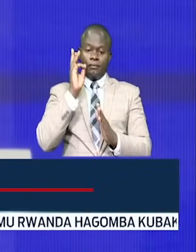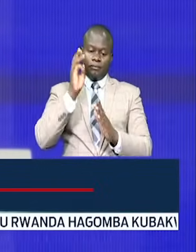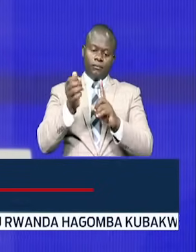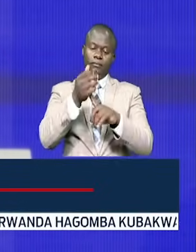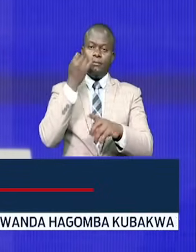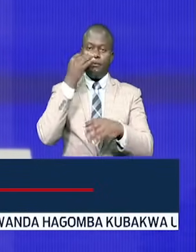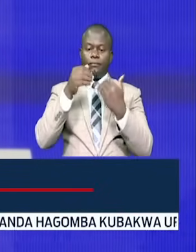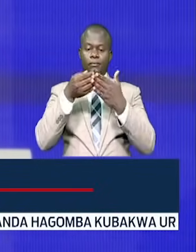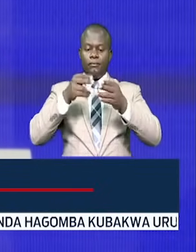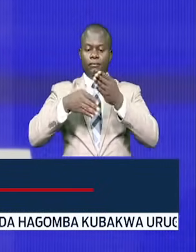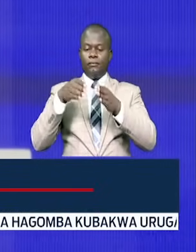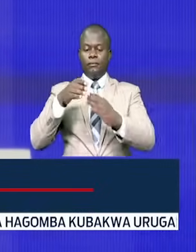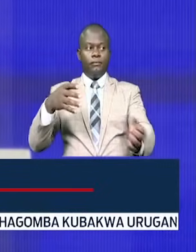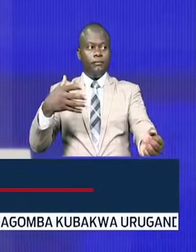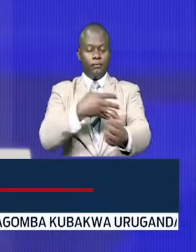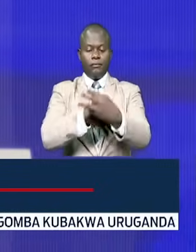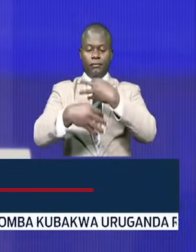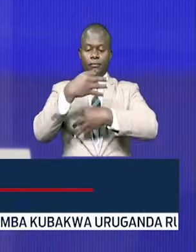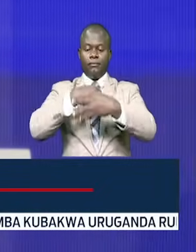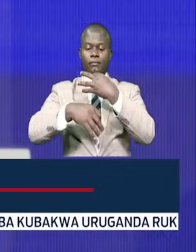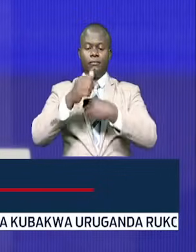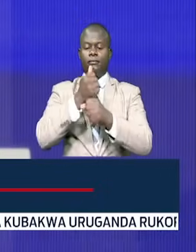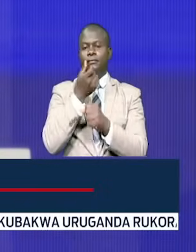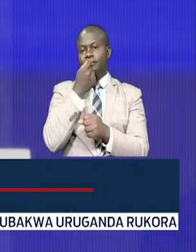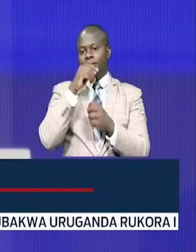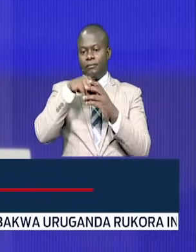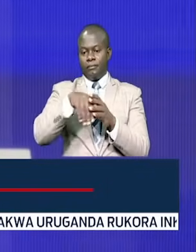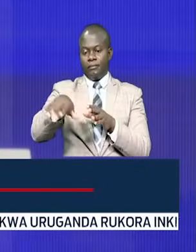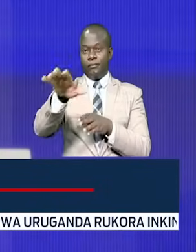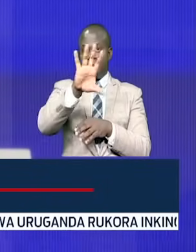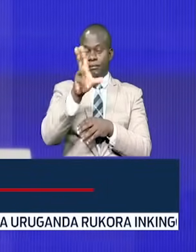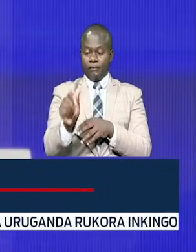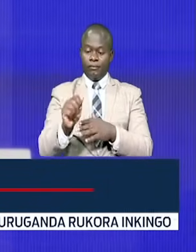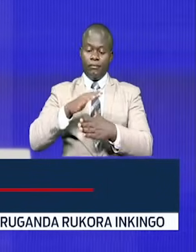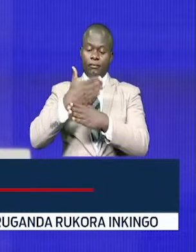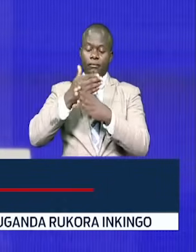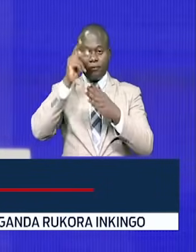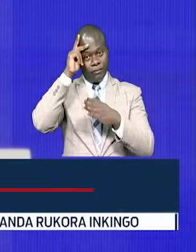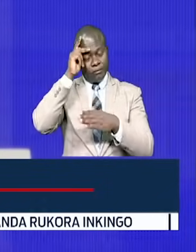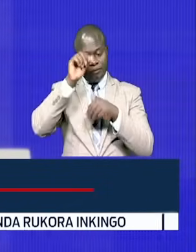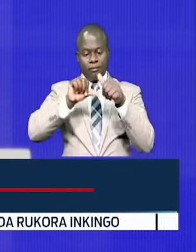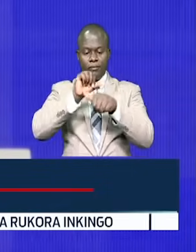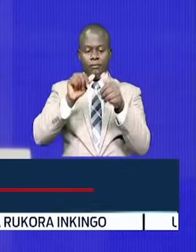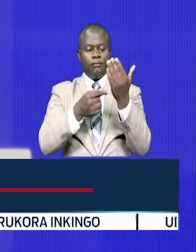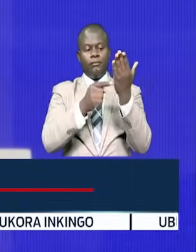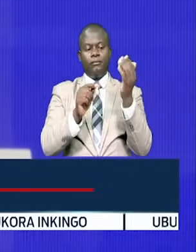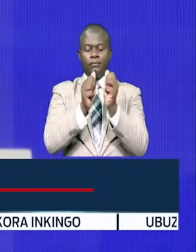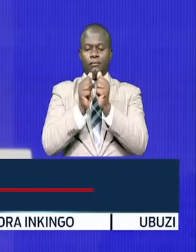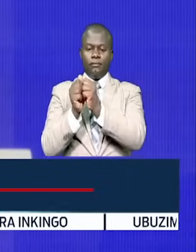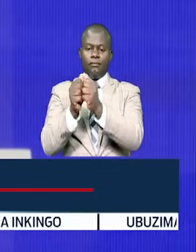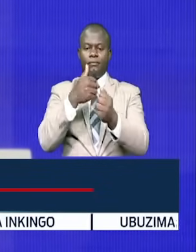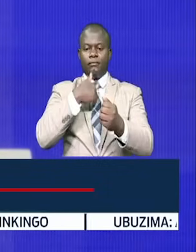uko habayeho kubaka ubushobozi bw'inganda zikora imiti kuri uyu mugabane, gusangizanya ubumenyi mu birebana n'ikoranabuhanga ndetse no